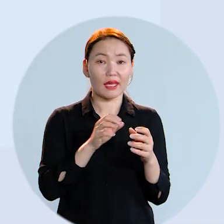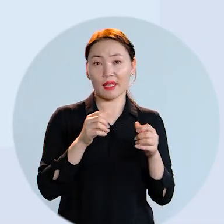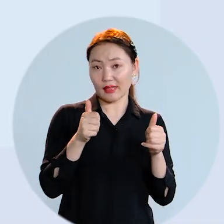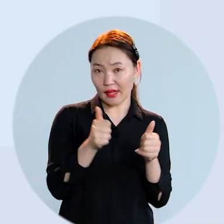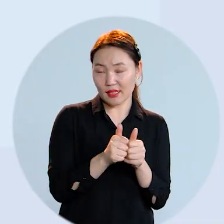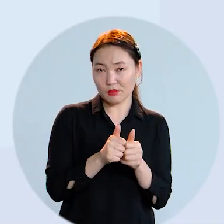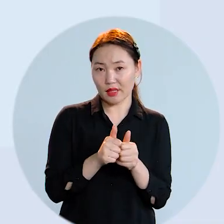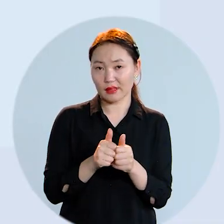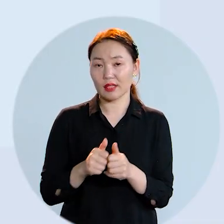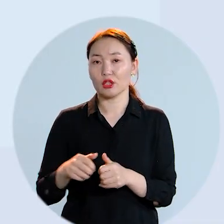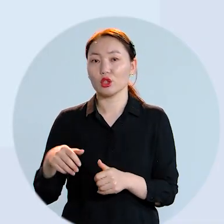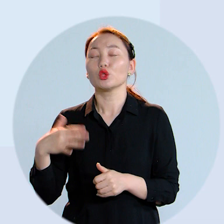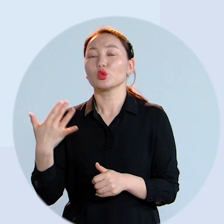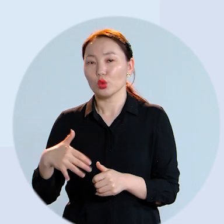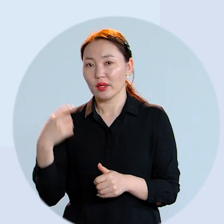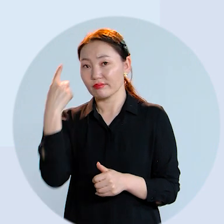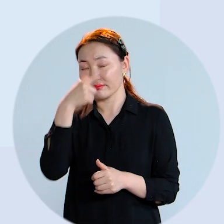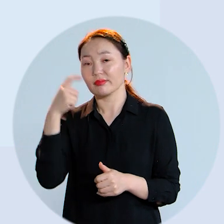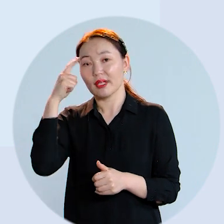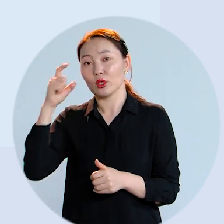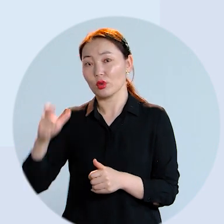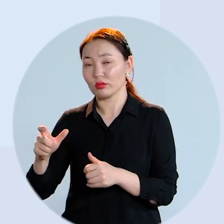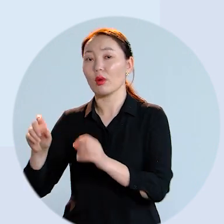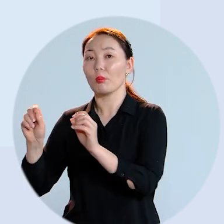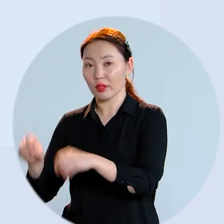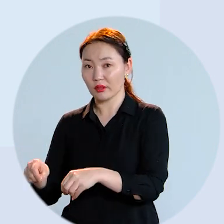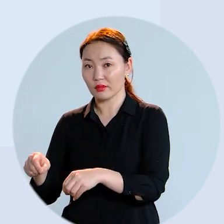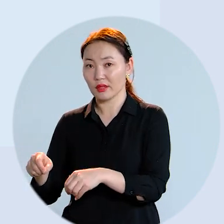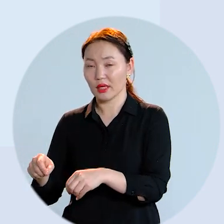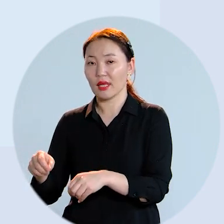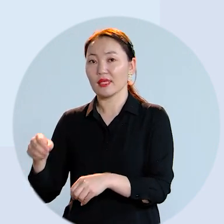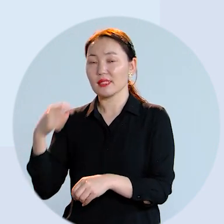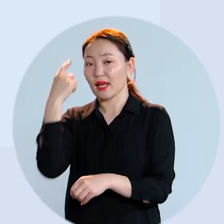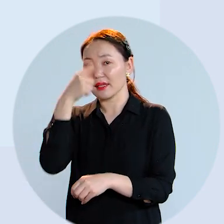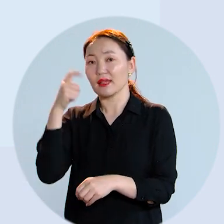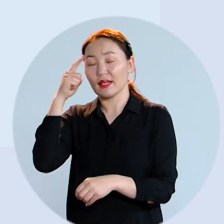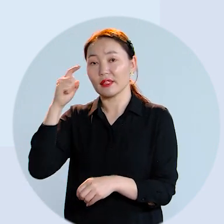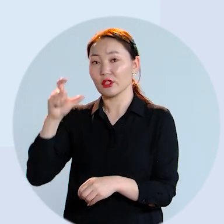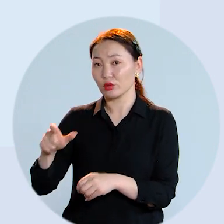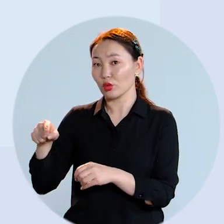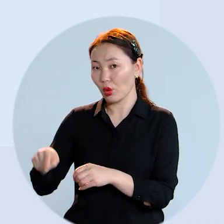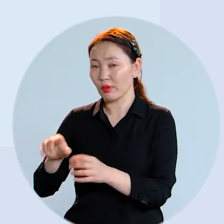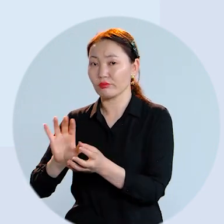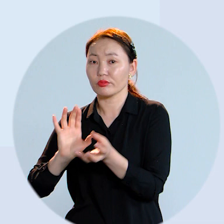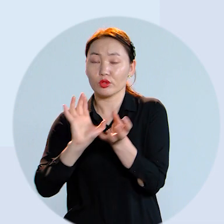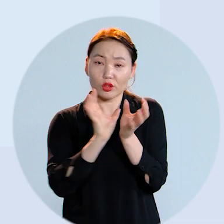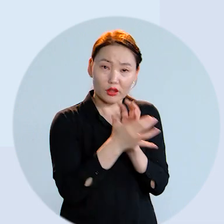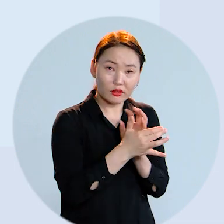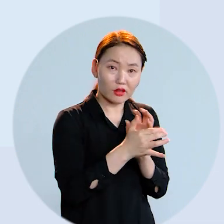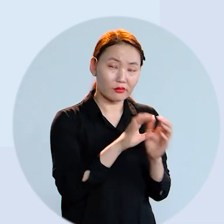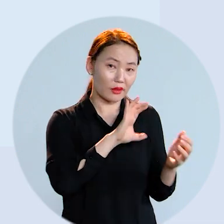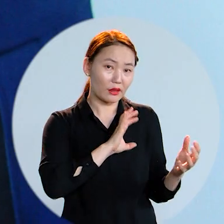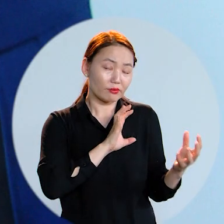талд байсан зүс таних хүн дотны найз болж болох болов уу? Болно. Их сонирхолтой асуулт байна.